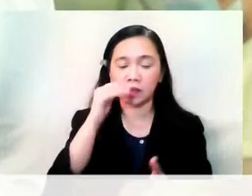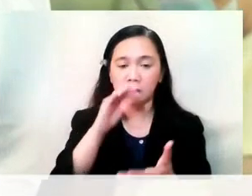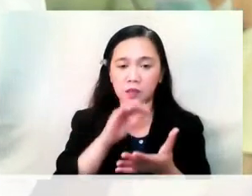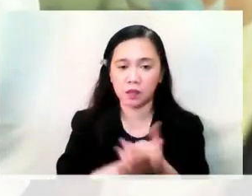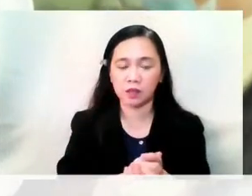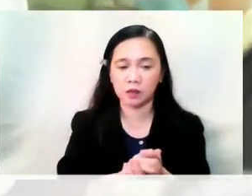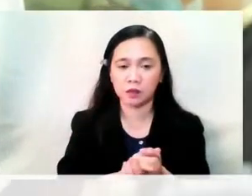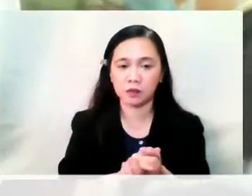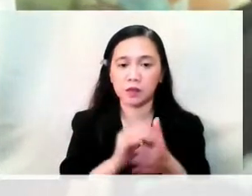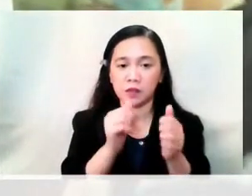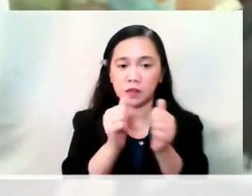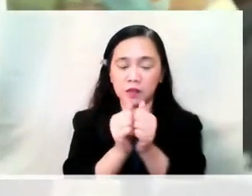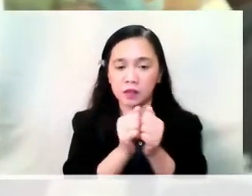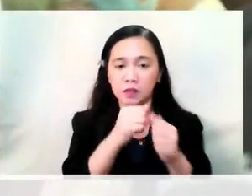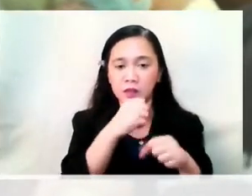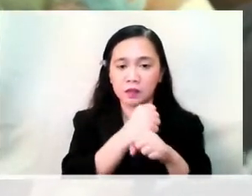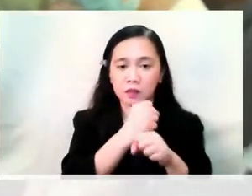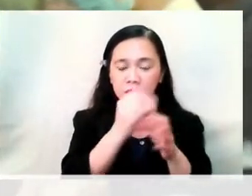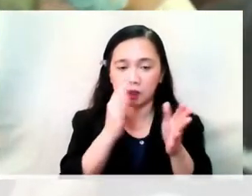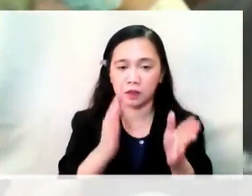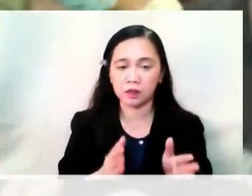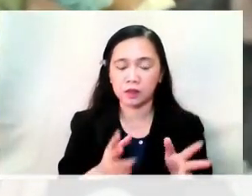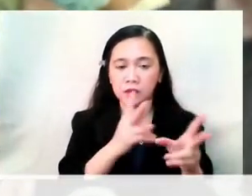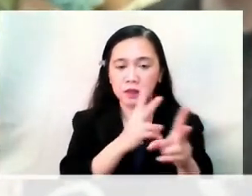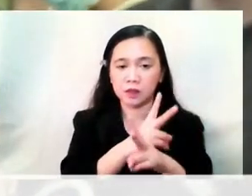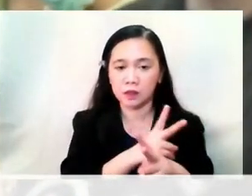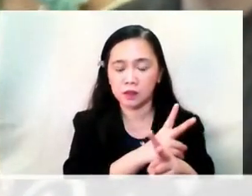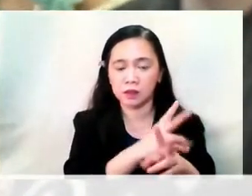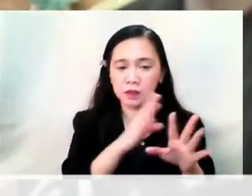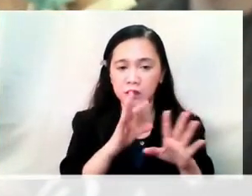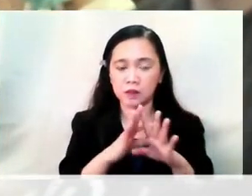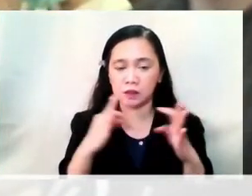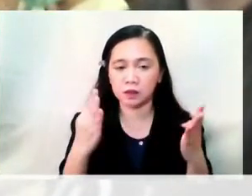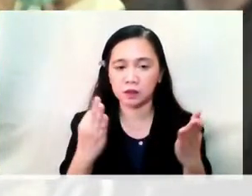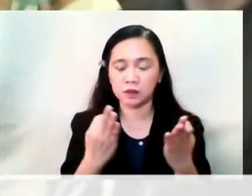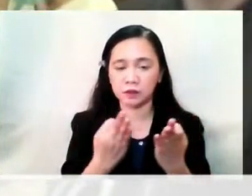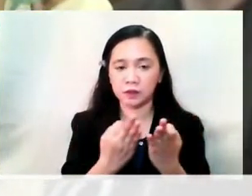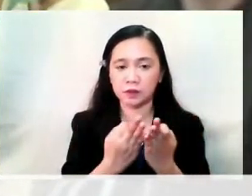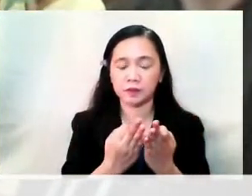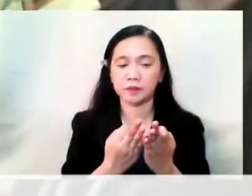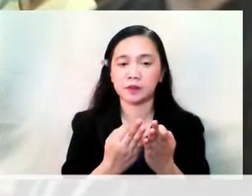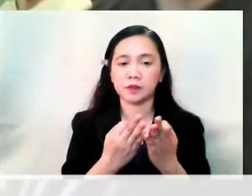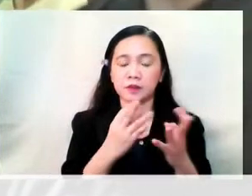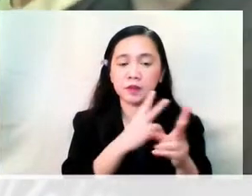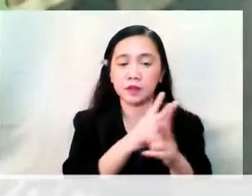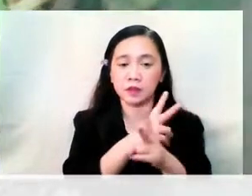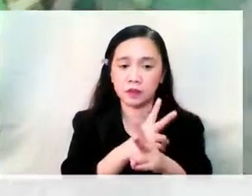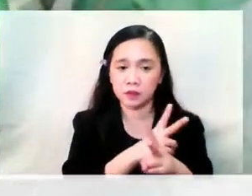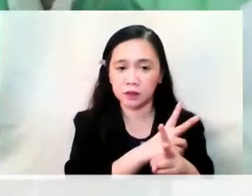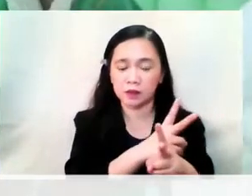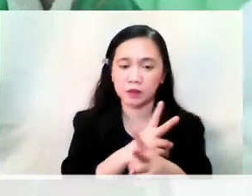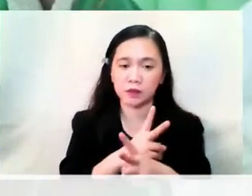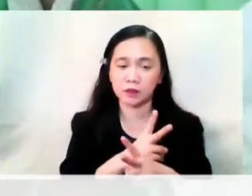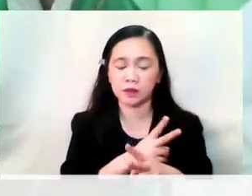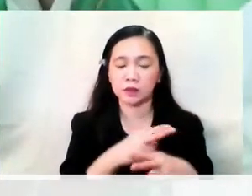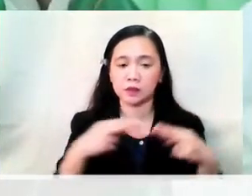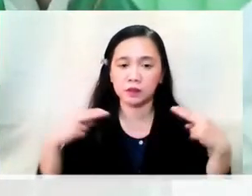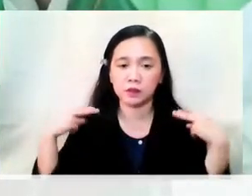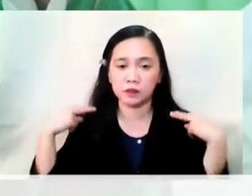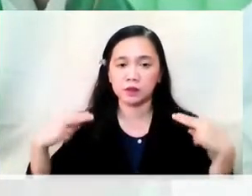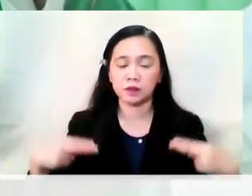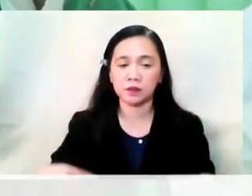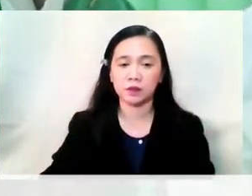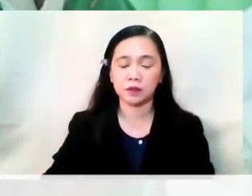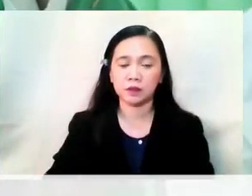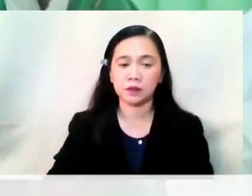paglikha at pagkalinga sa kanilang pamilya. Alagaan mo po ang kanilang kalusugan at